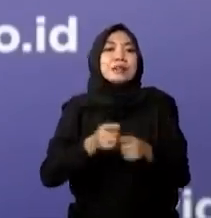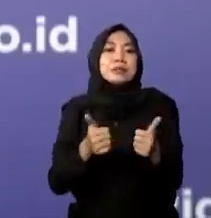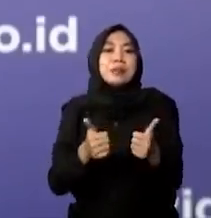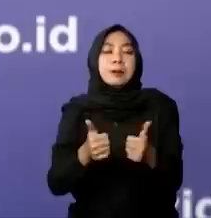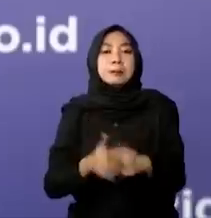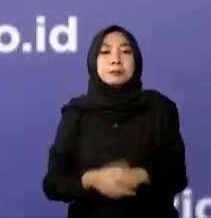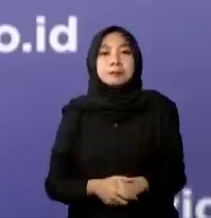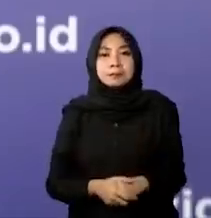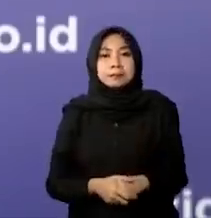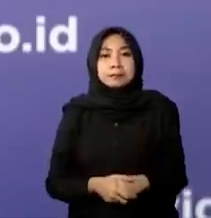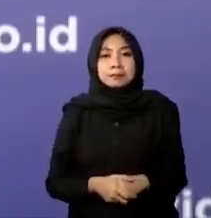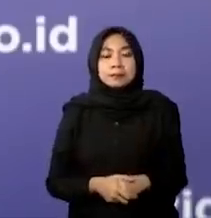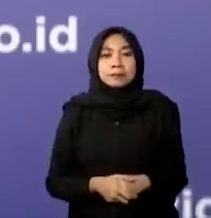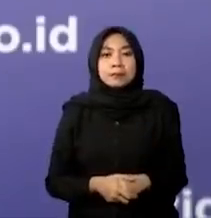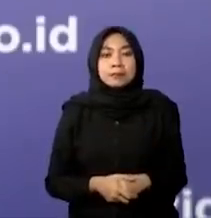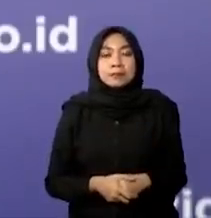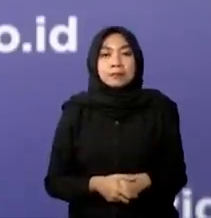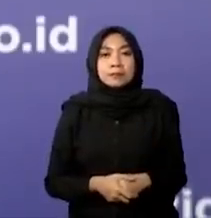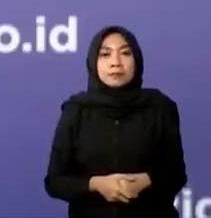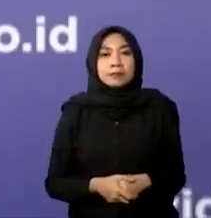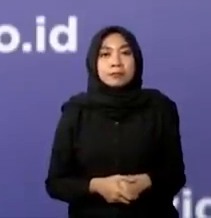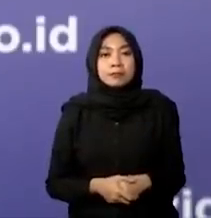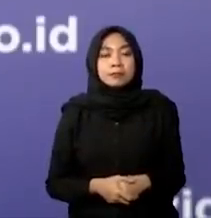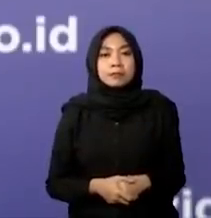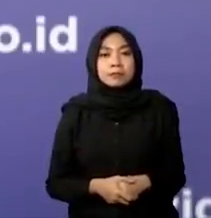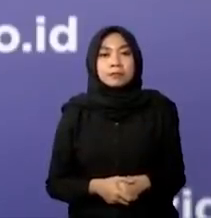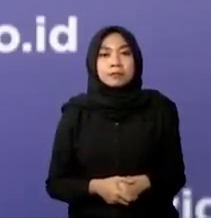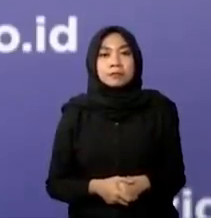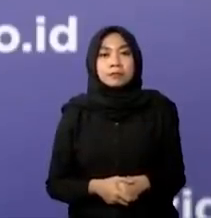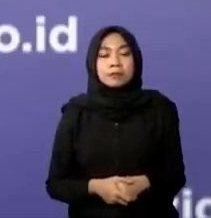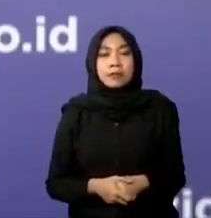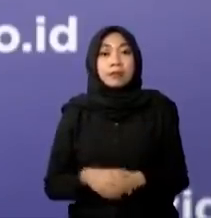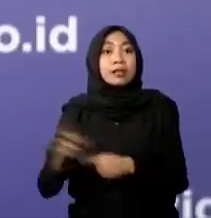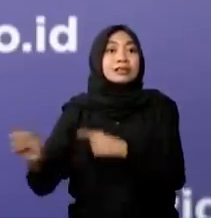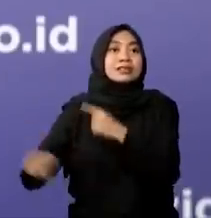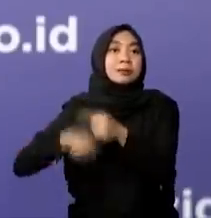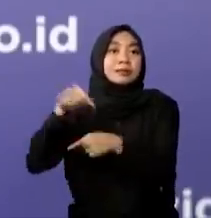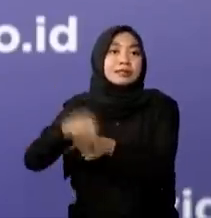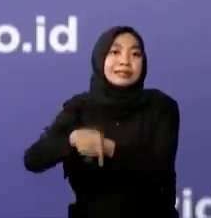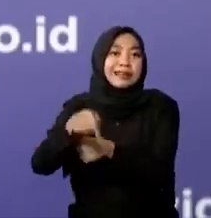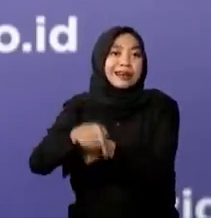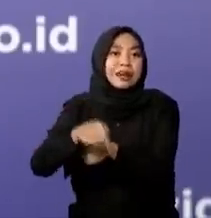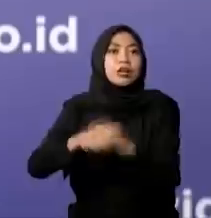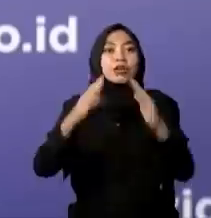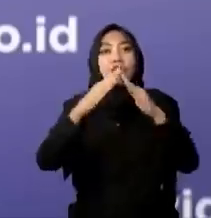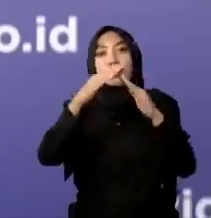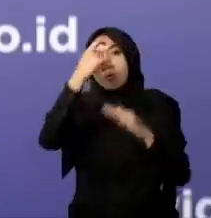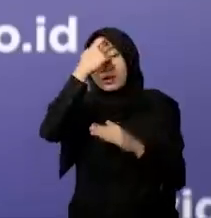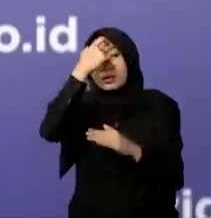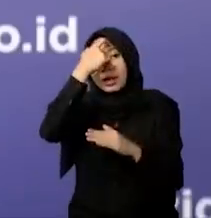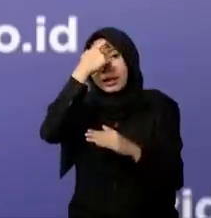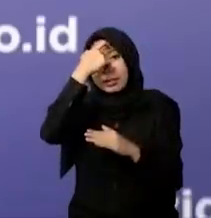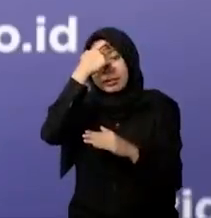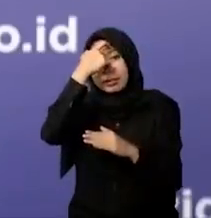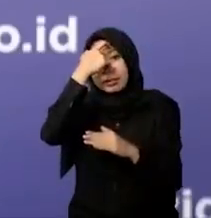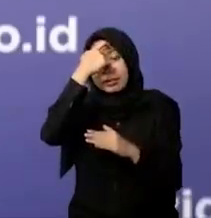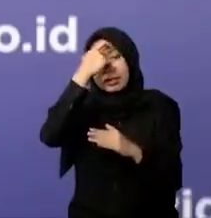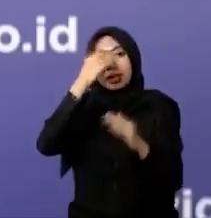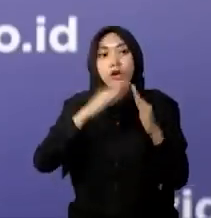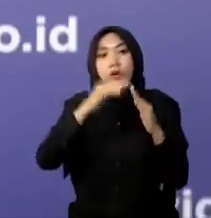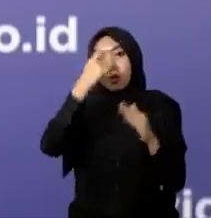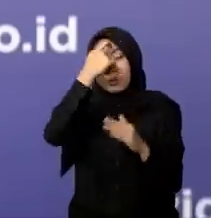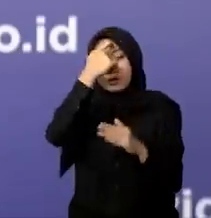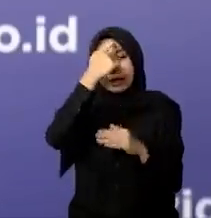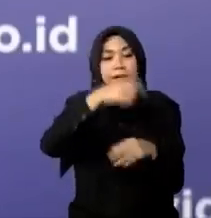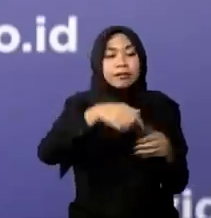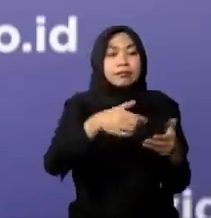baik kemudian sampai dengan hari ini tingkat hunian Rumah Sakit porno yang